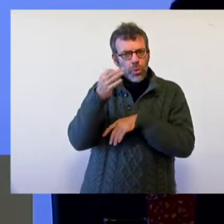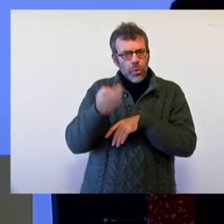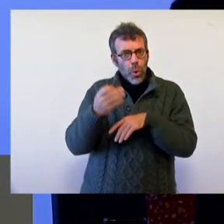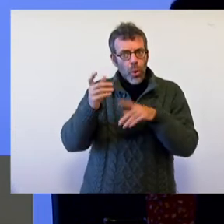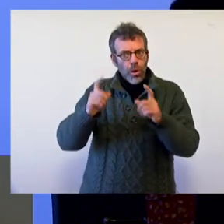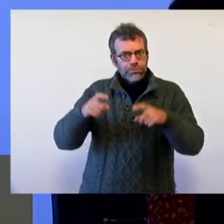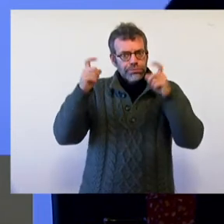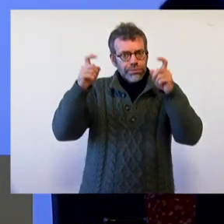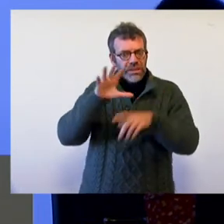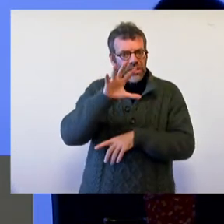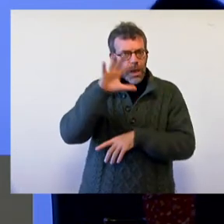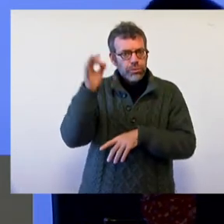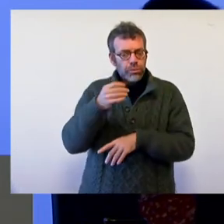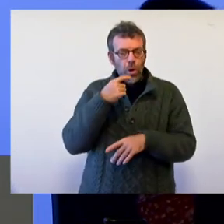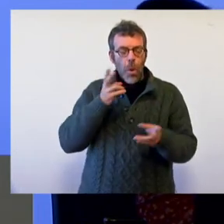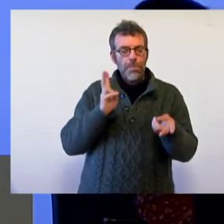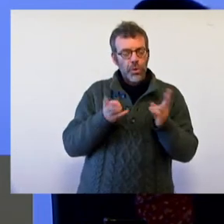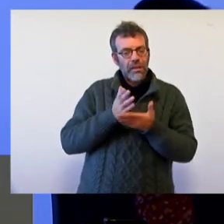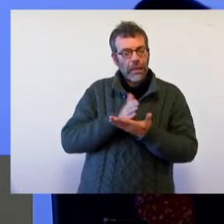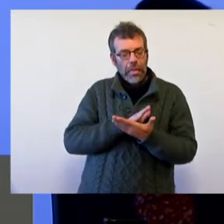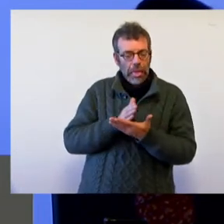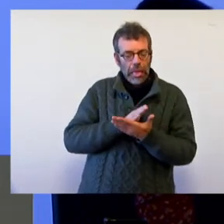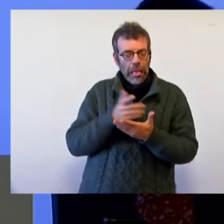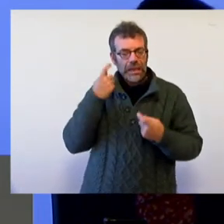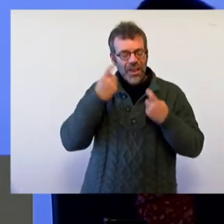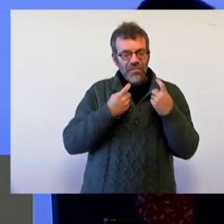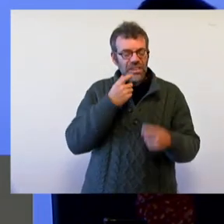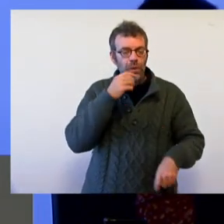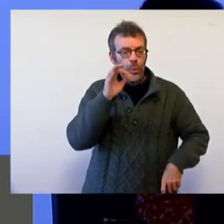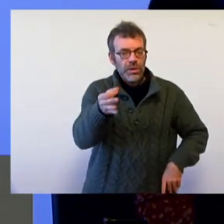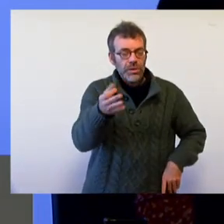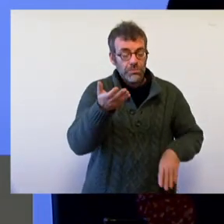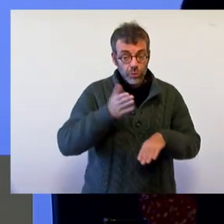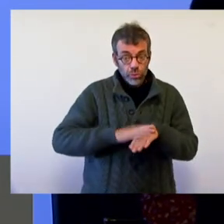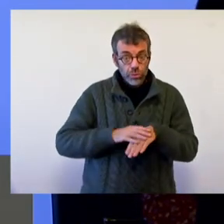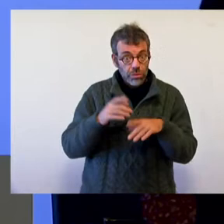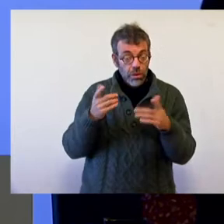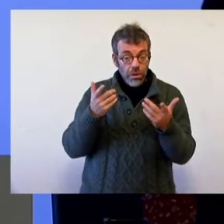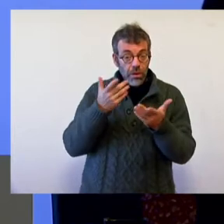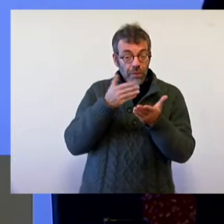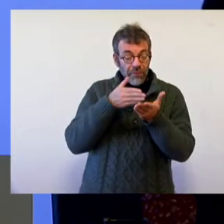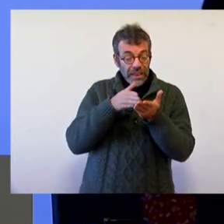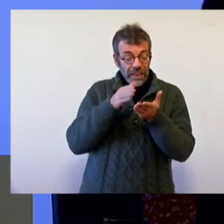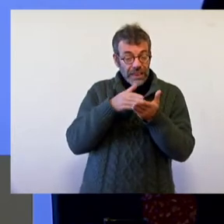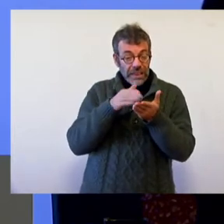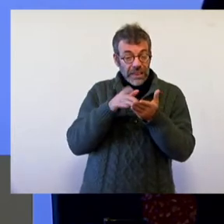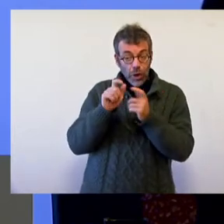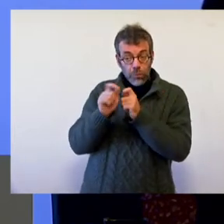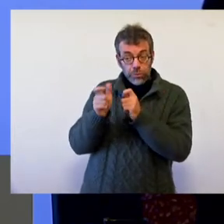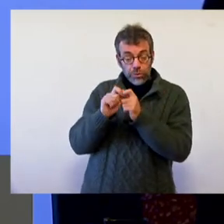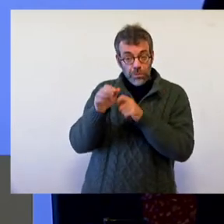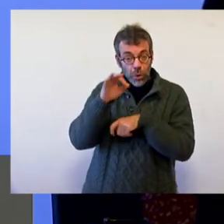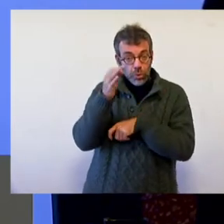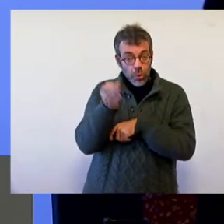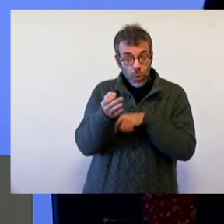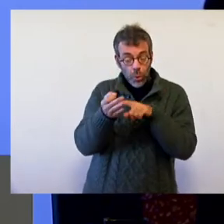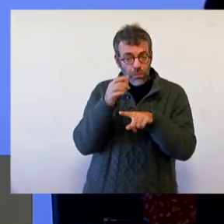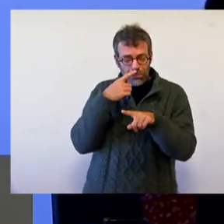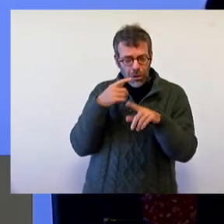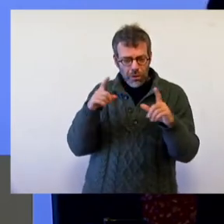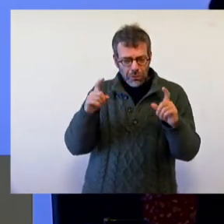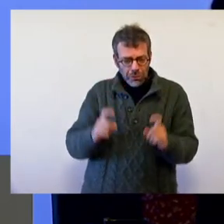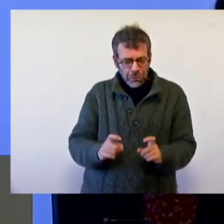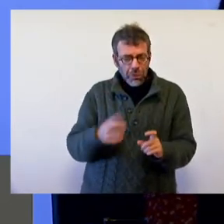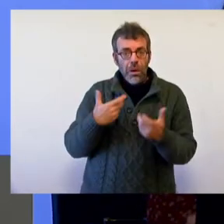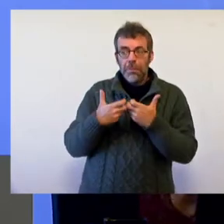dépenses de fonctionnement. Nous serions invités à réviser nos choix. Et aujourd'hui, sur les marchés, auprès de la Caisse des